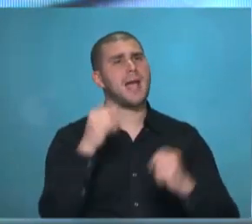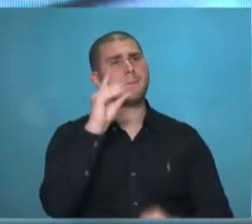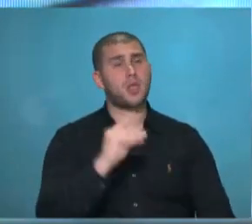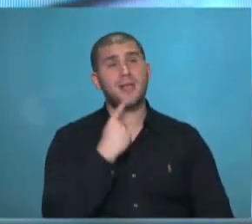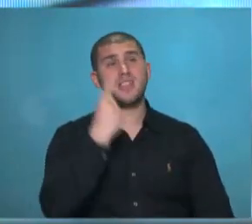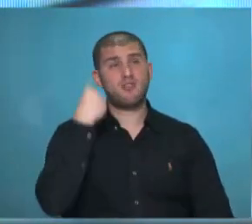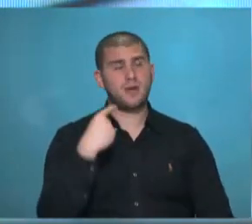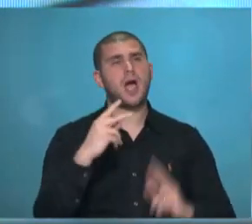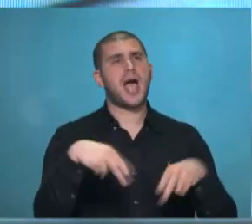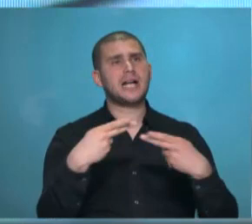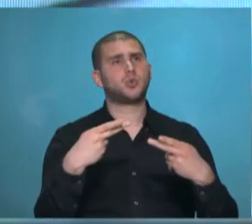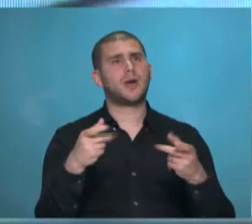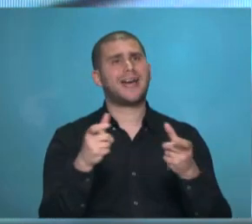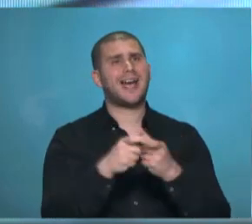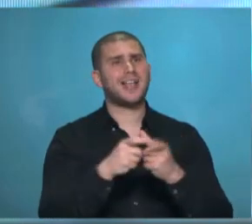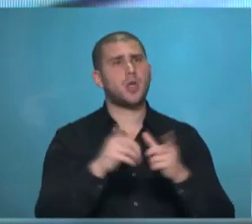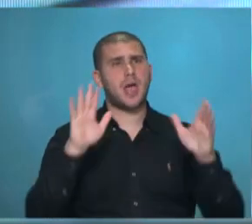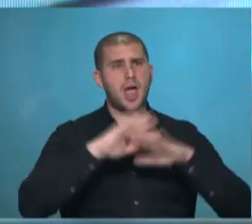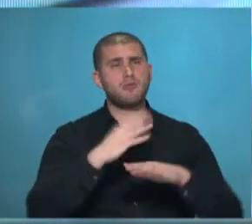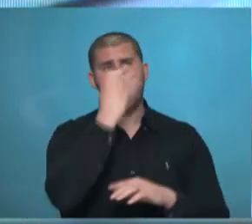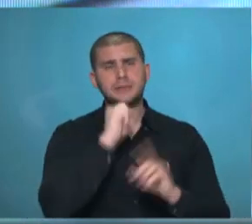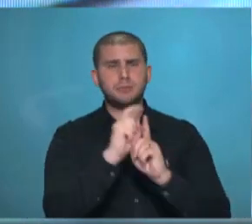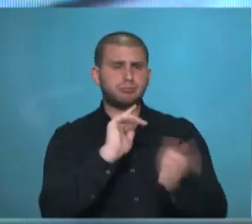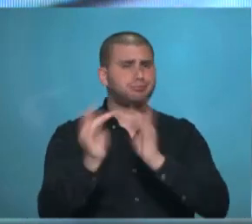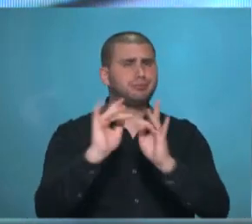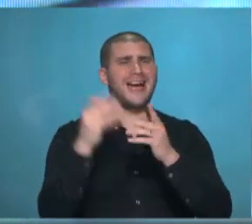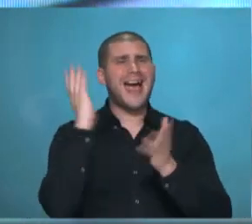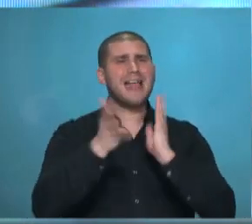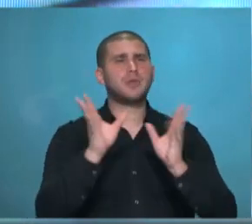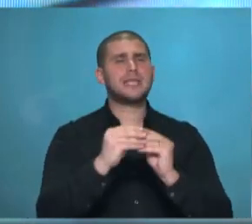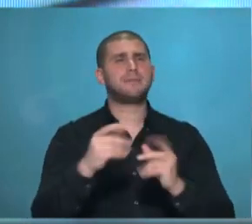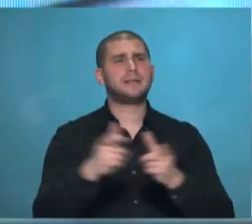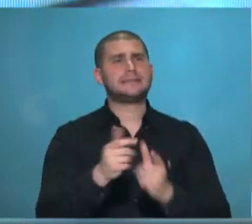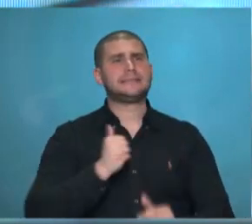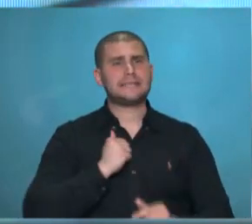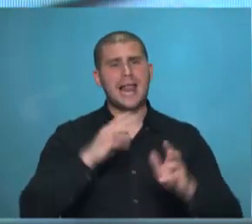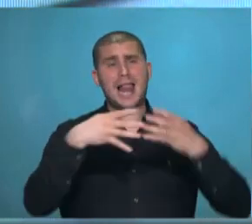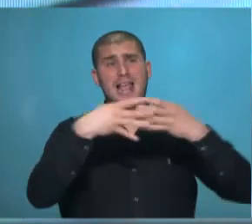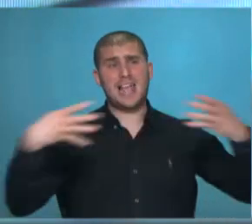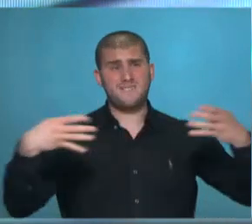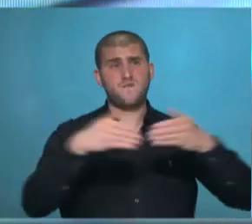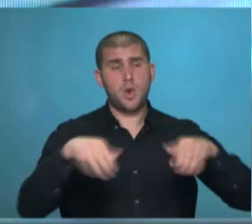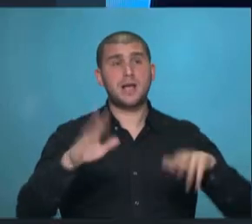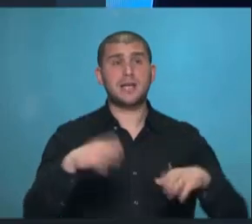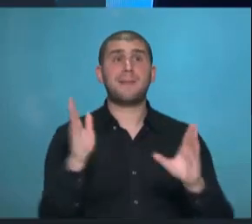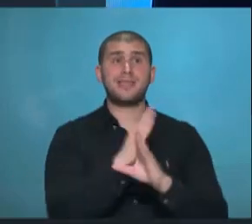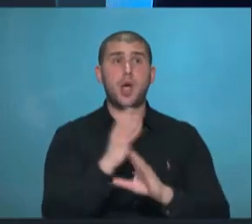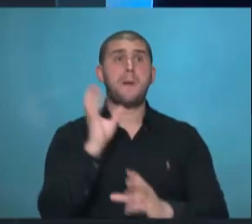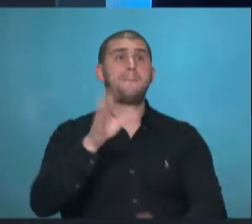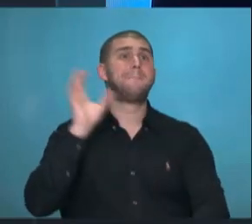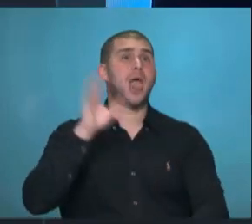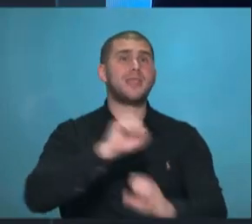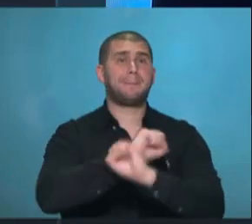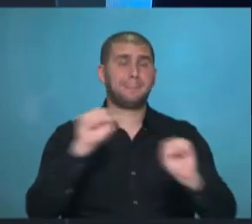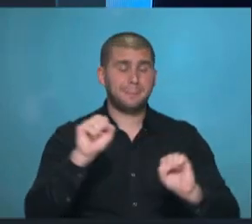שעבר חזרו יחידות הלילה בהובלת חמאס להתעמת באלימות עם כוחות צהל על גדר המערכת. גם טרור הבלונים חוזר, וכתבנו